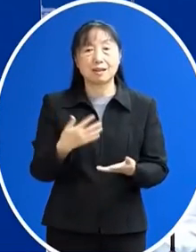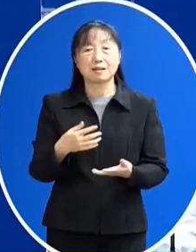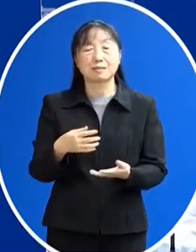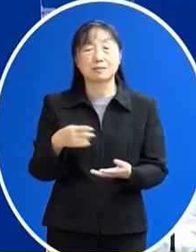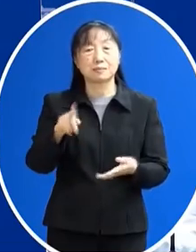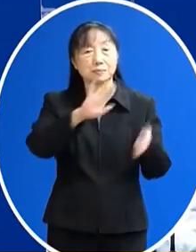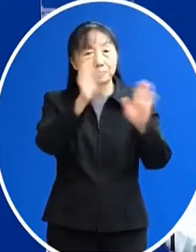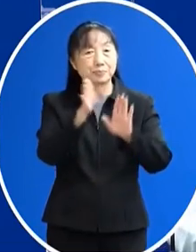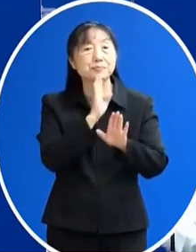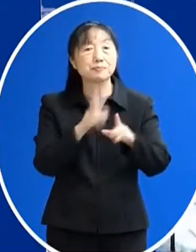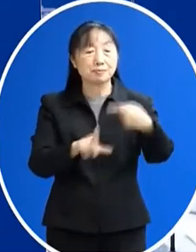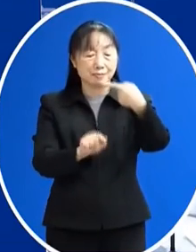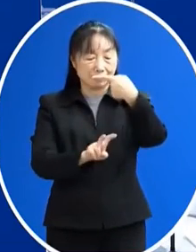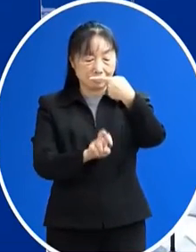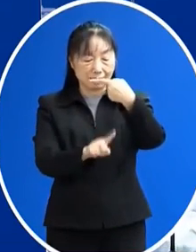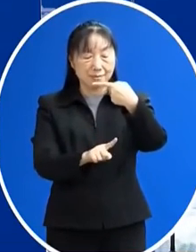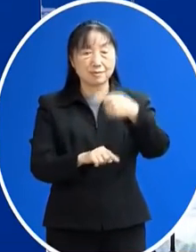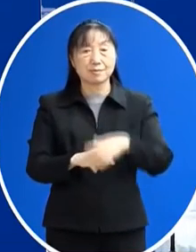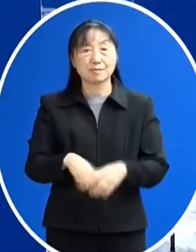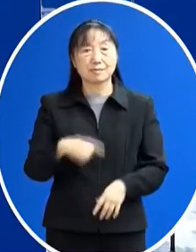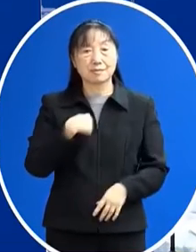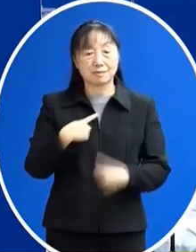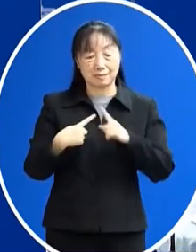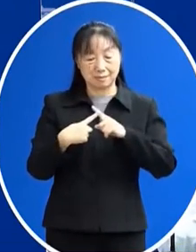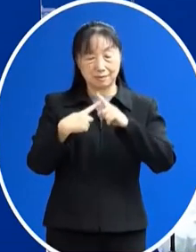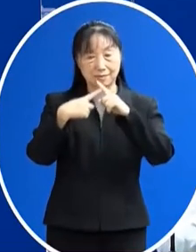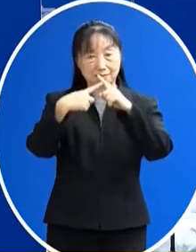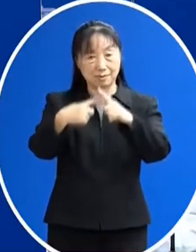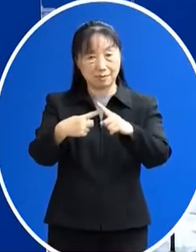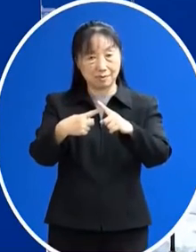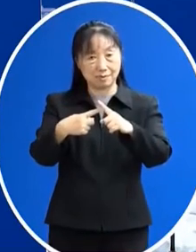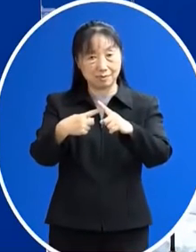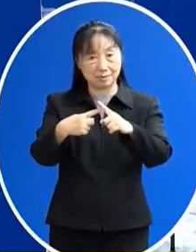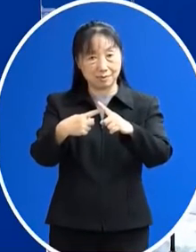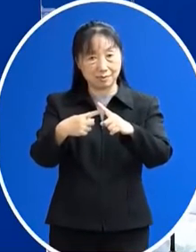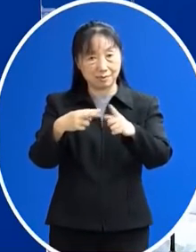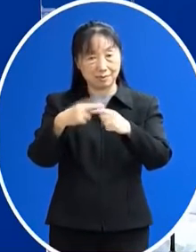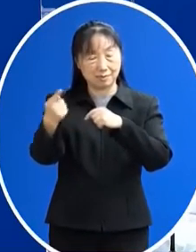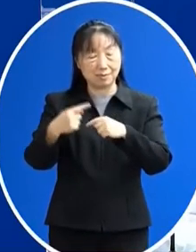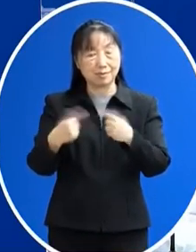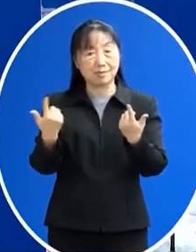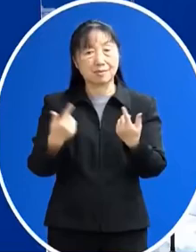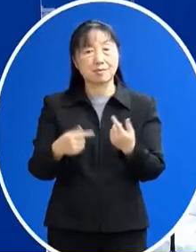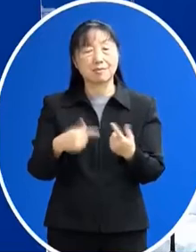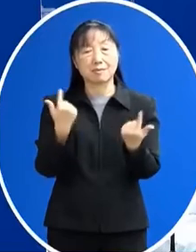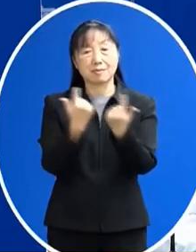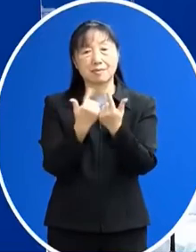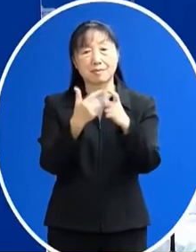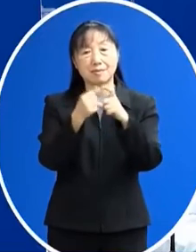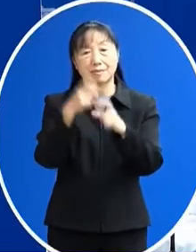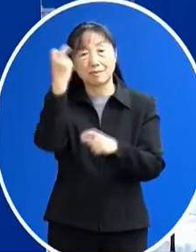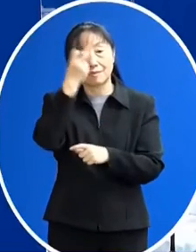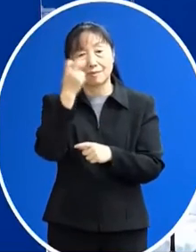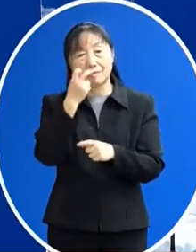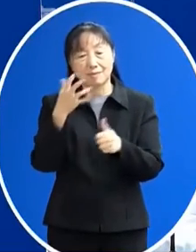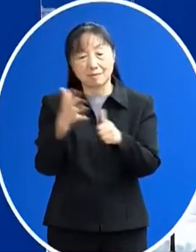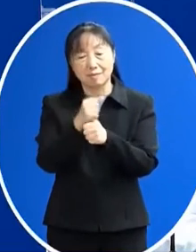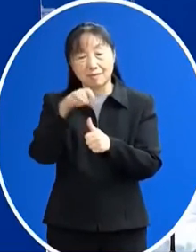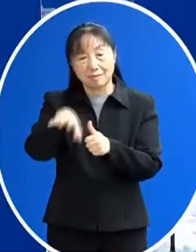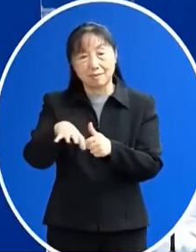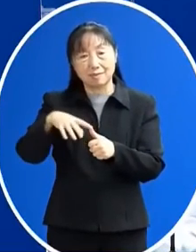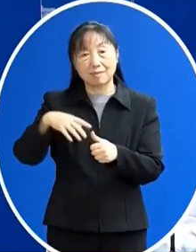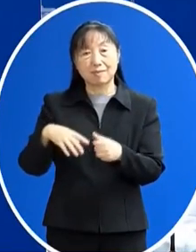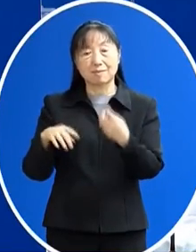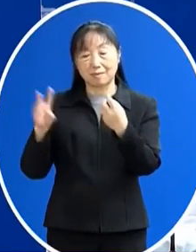分，1月21号的时候，我是亲自跟三位北区管制中心的人员前往这个雅旭电